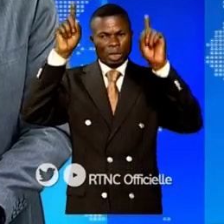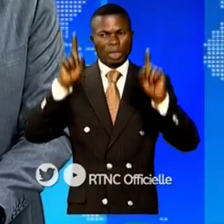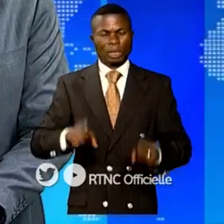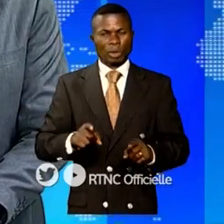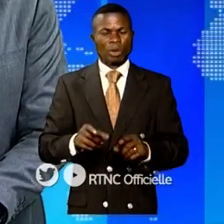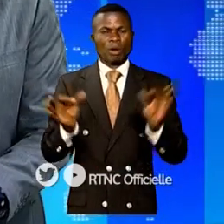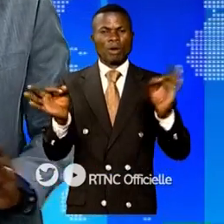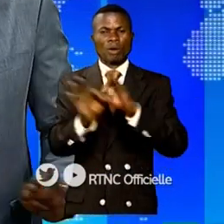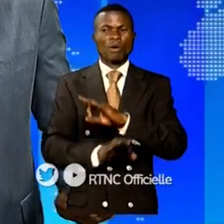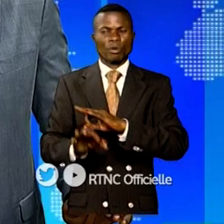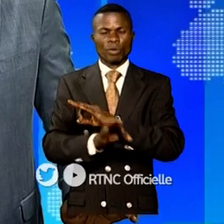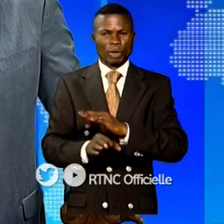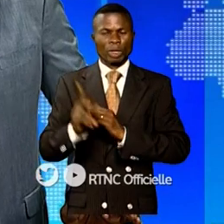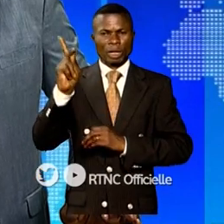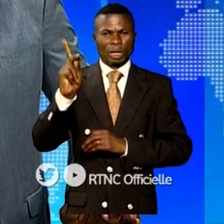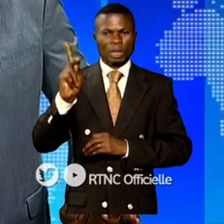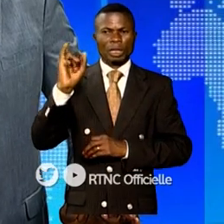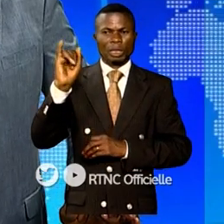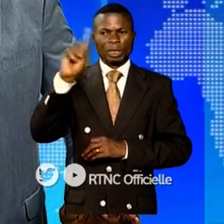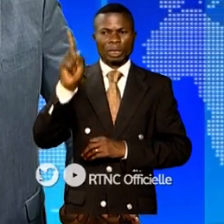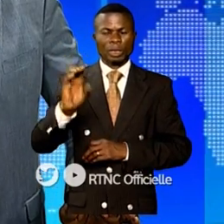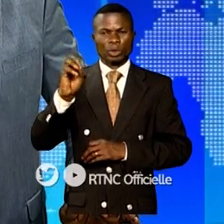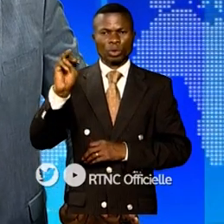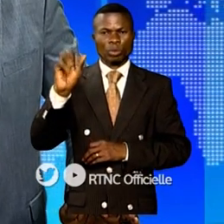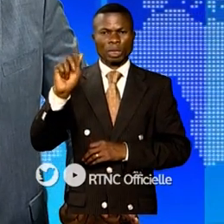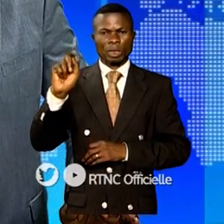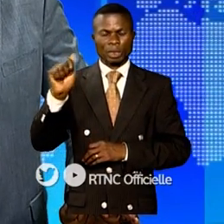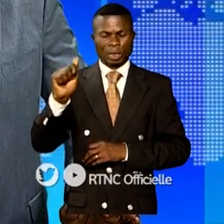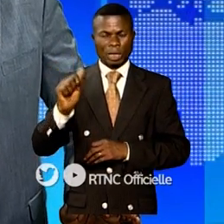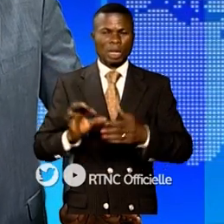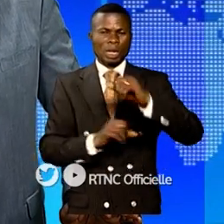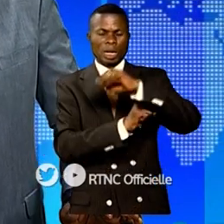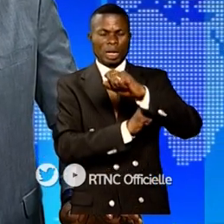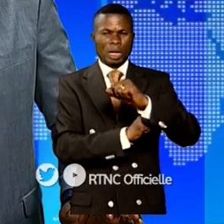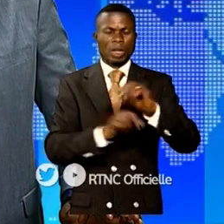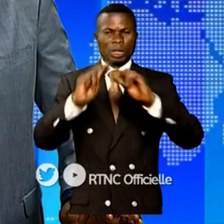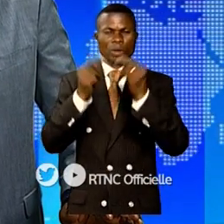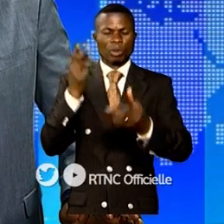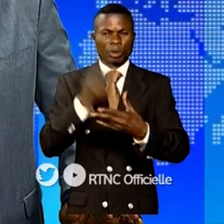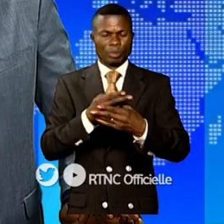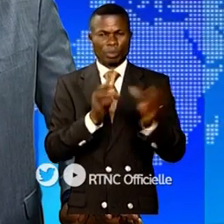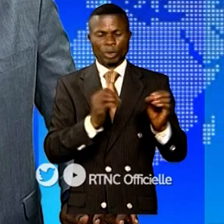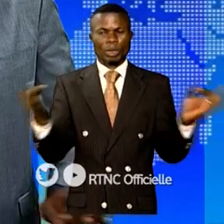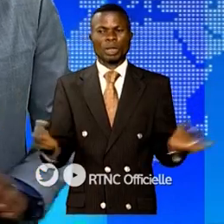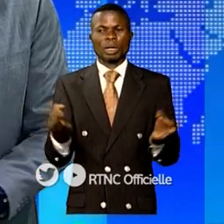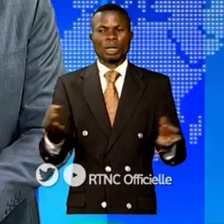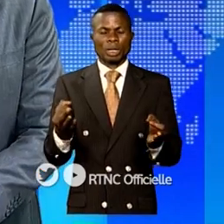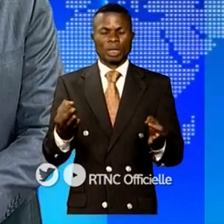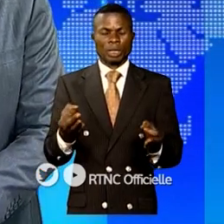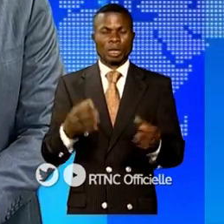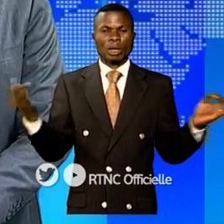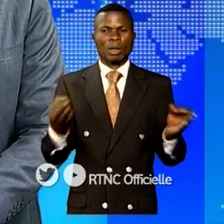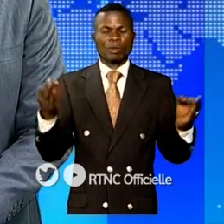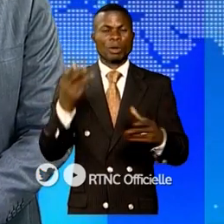la fondation Kizubanata, en partenariat avec le ministère en charge de ces personnes, a organisé un dîner des galas dénommé